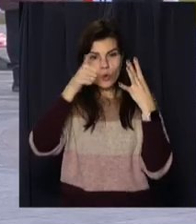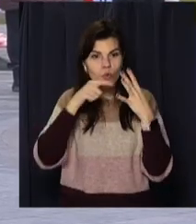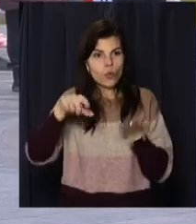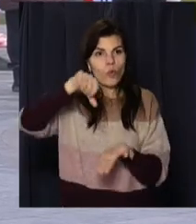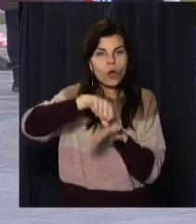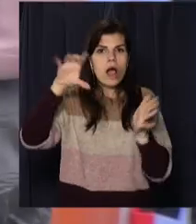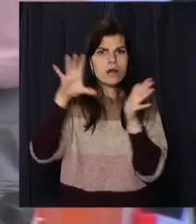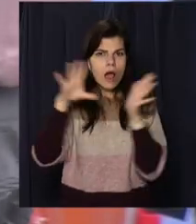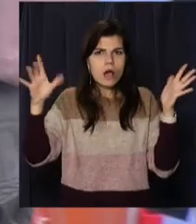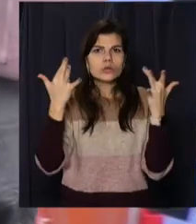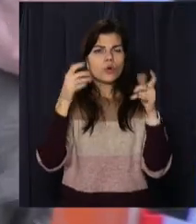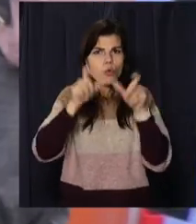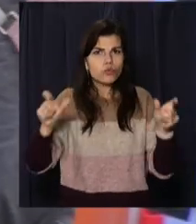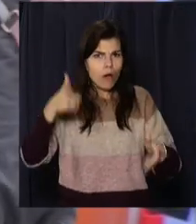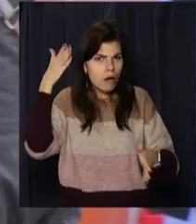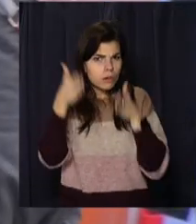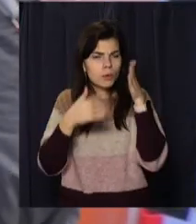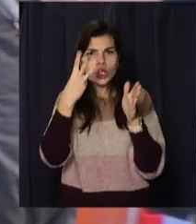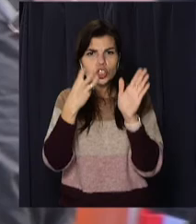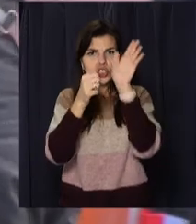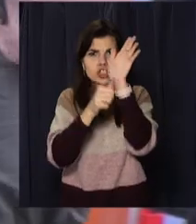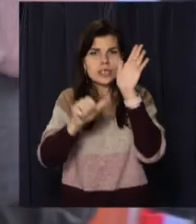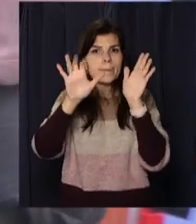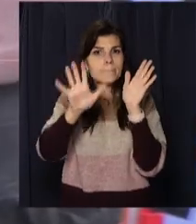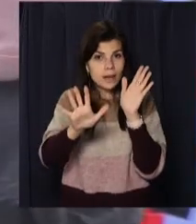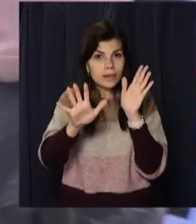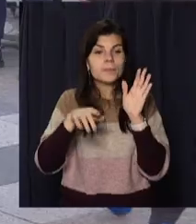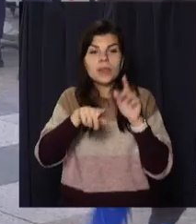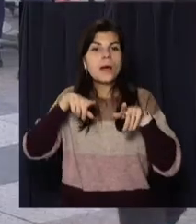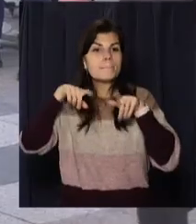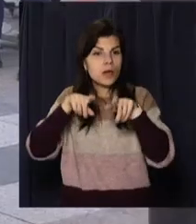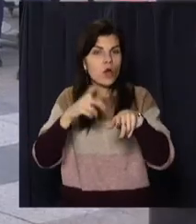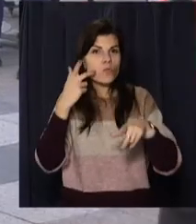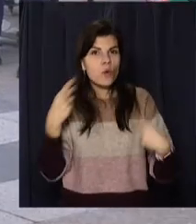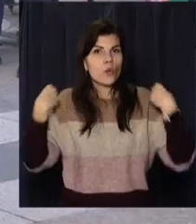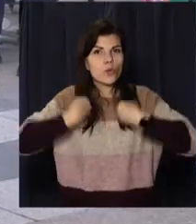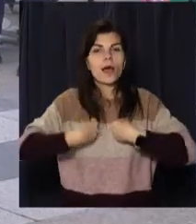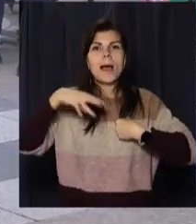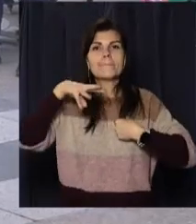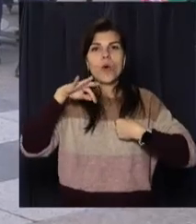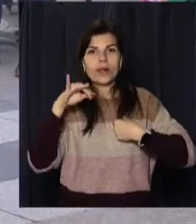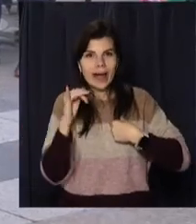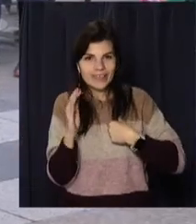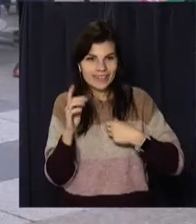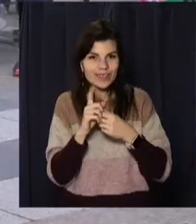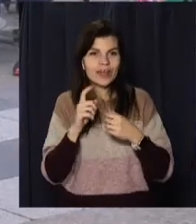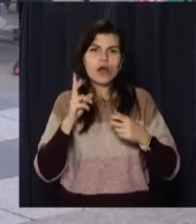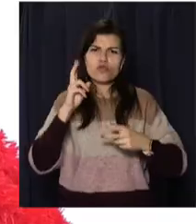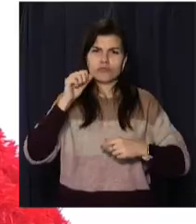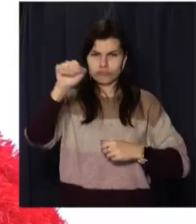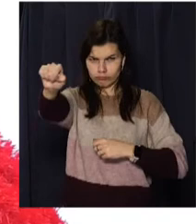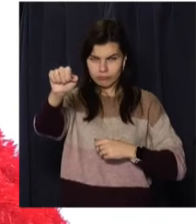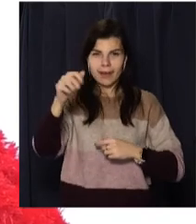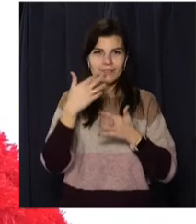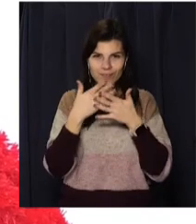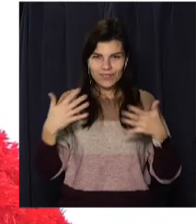долучилася рекордна кількість учасників – 365. Бігуни були в костюмах миколайчиків, у вбранні супергероїв та